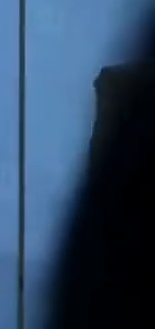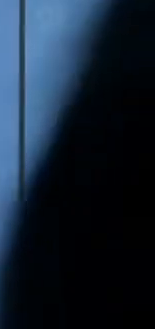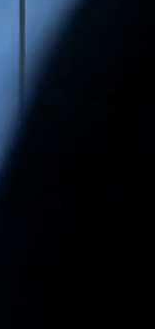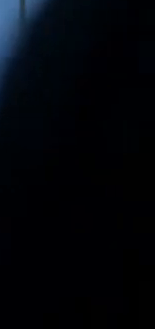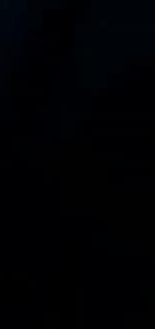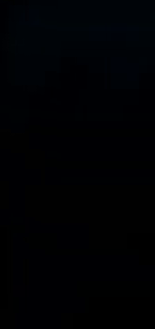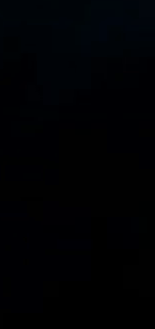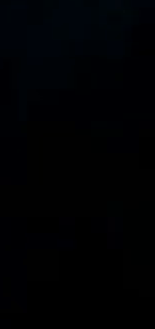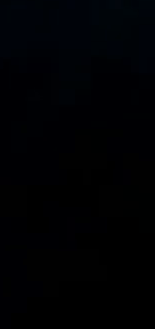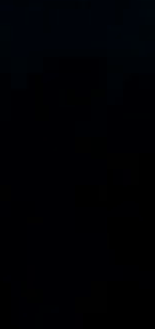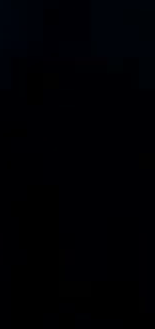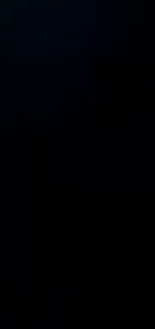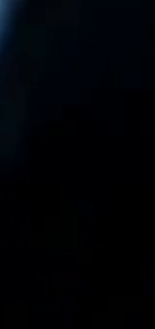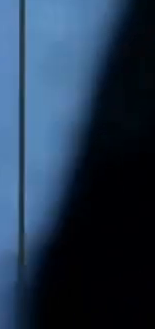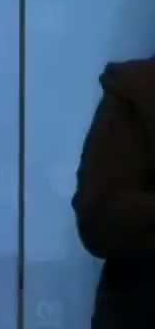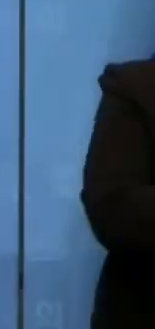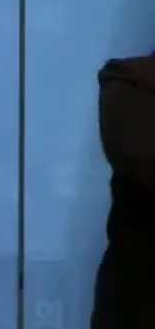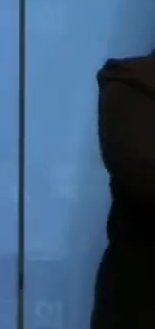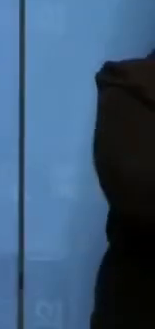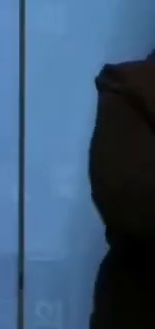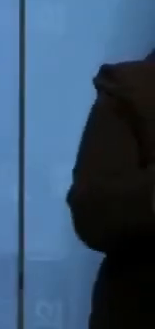반칙과 특권의 시대를 끝냅시다.